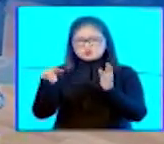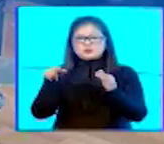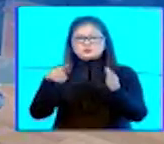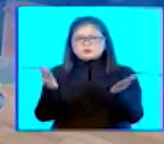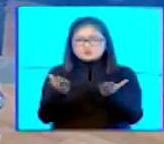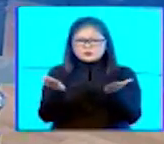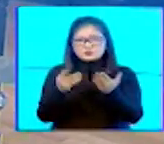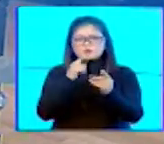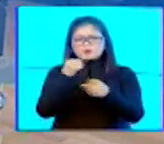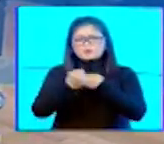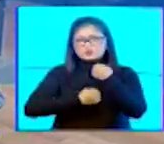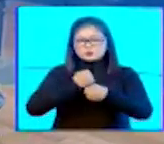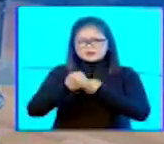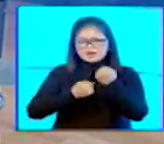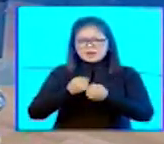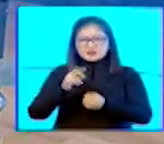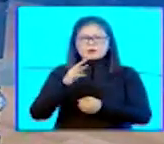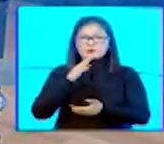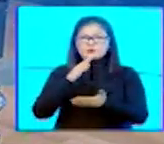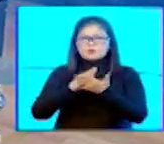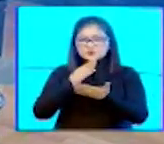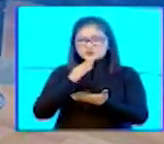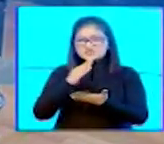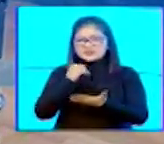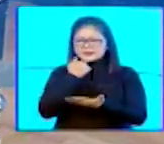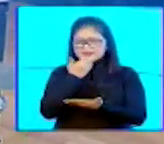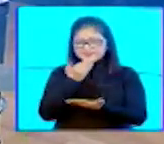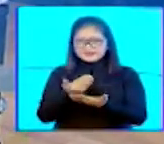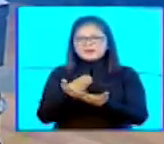waktunya bersama Seputar iNews yang RCTI. Sehat selalu Pak Alfonso dan selamat beraktivitas kembali.